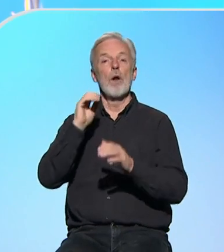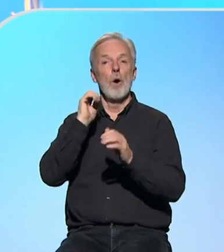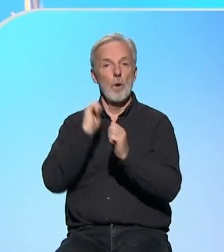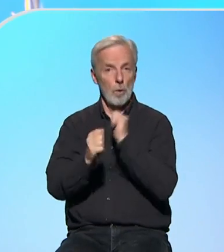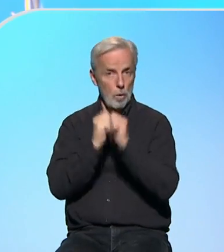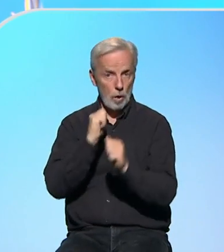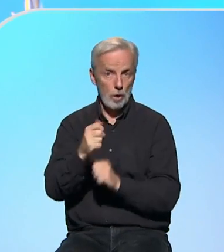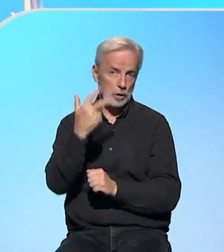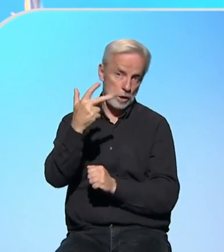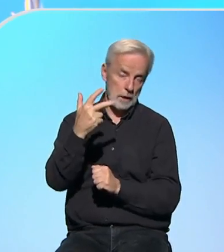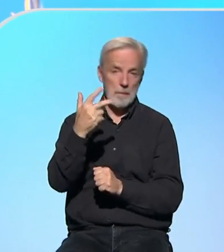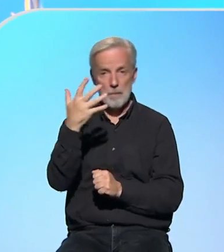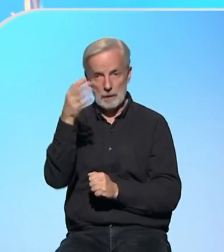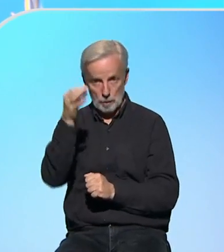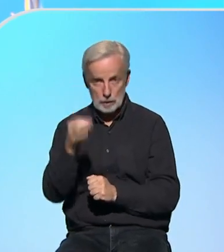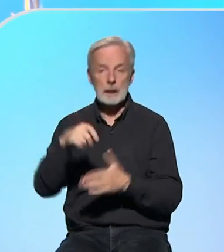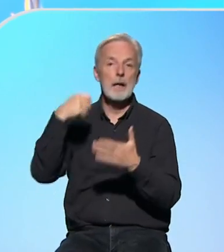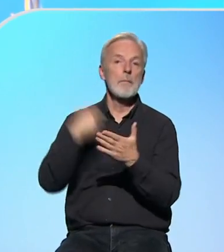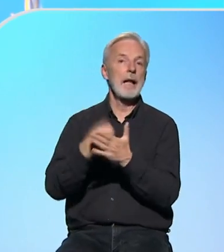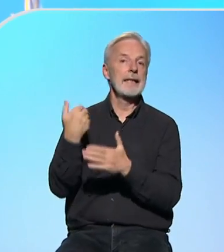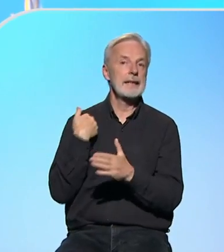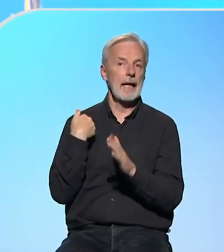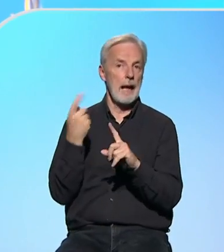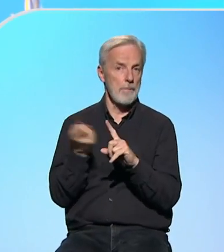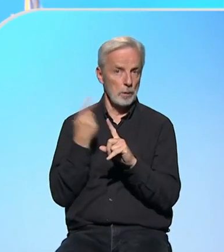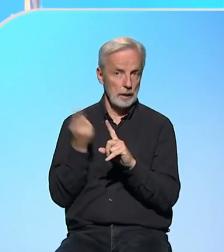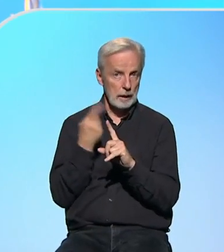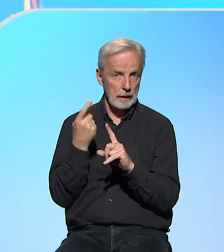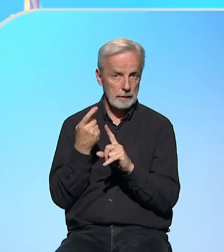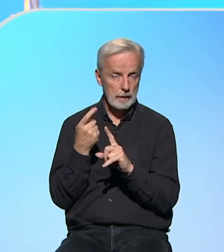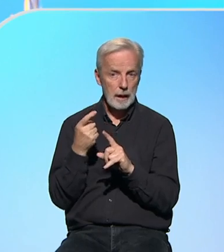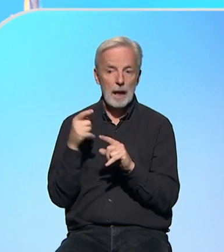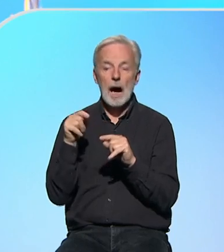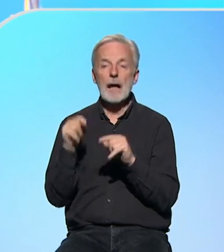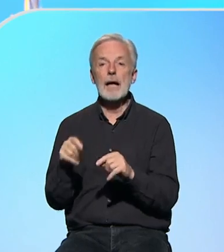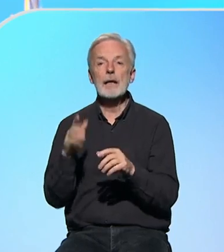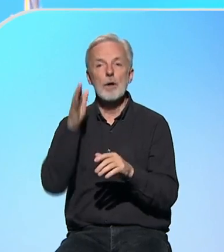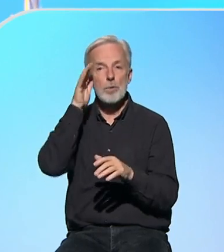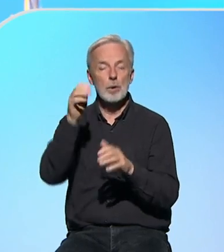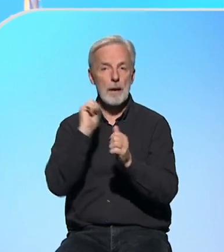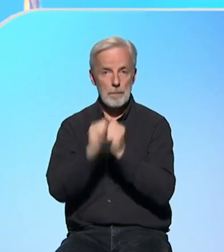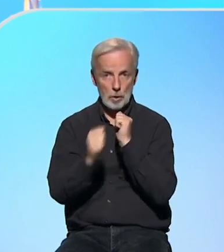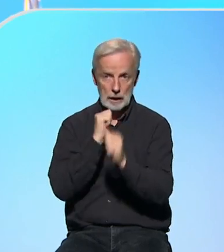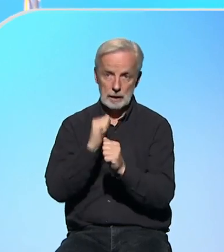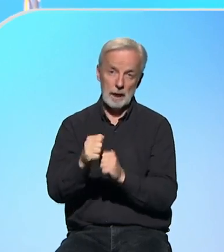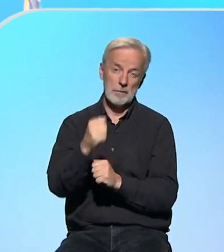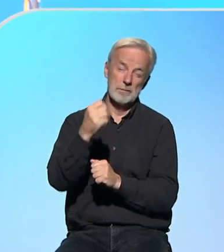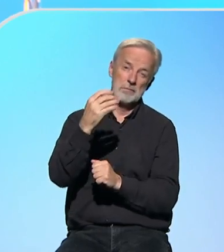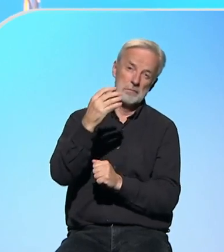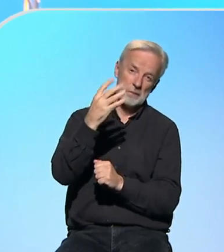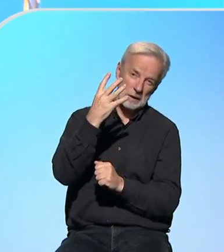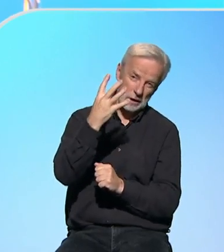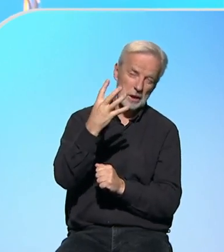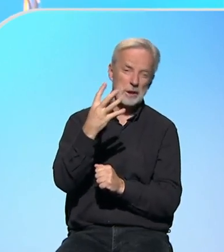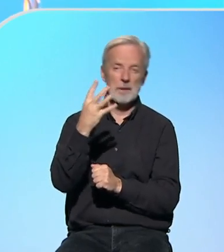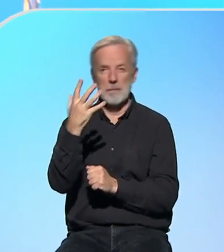tak jsou pořád ještě za těch starých podmínek. Mm-hmm. Tím pádem, když teďka budou sazby kolem 4,5-4,8, stále se jim vyplatí odejít, protože